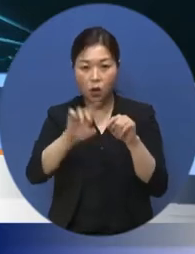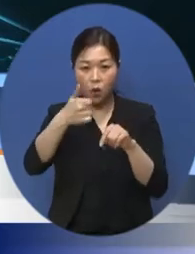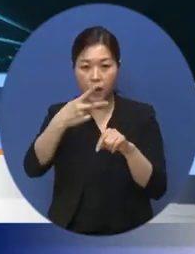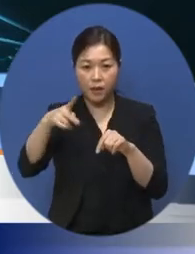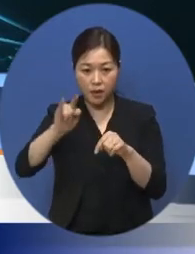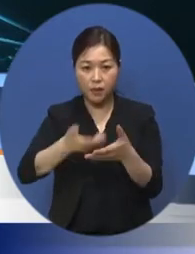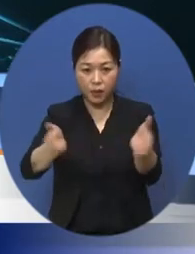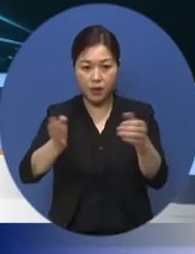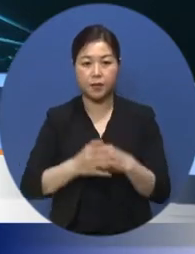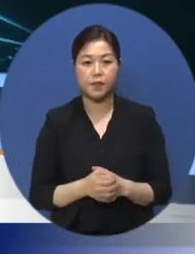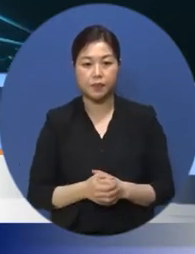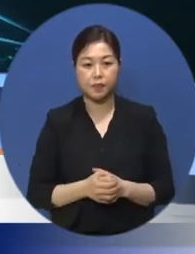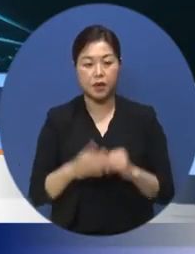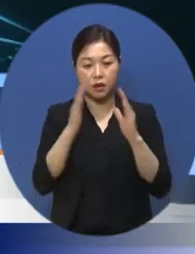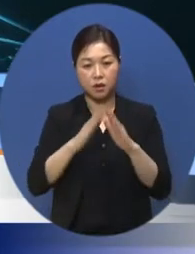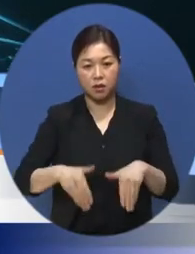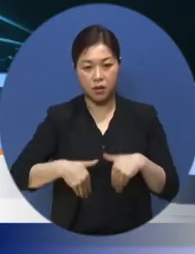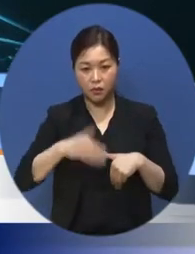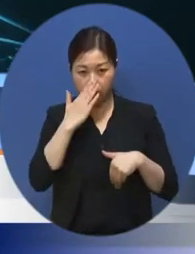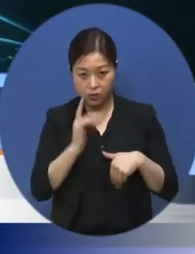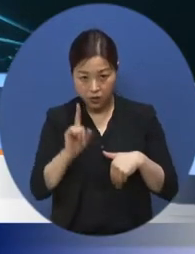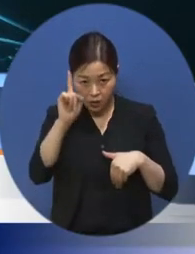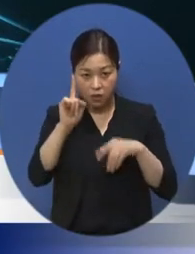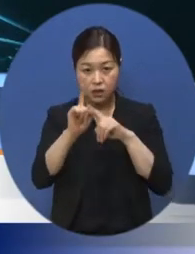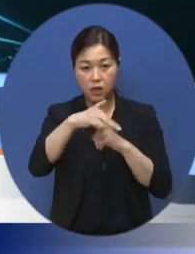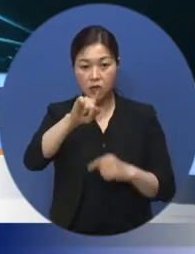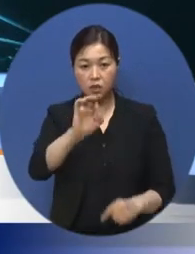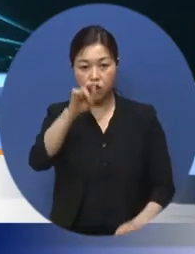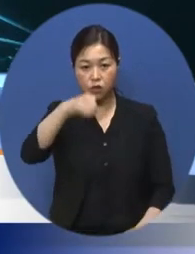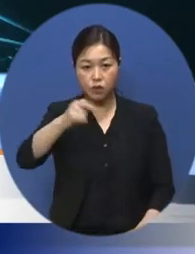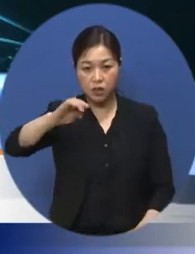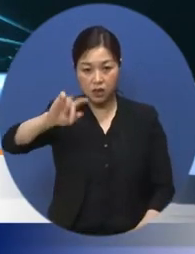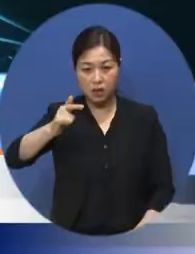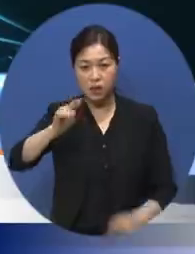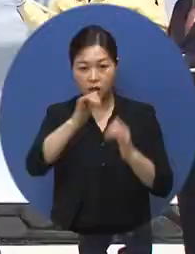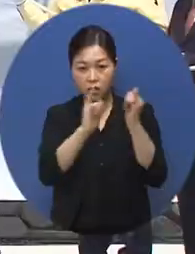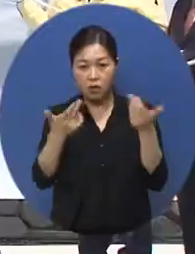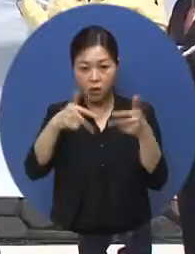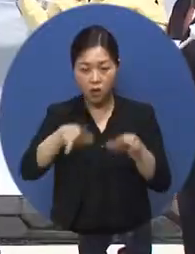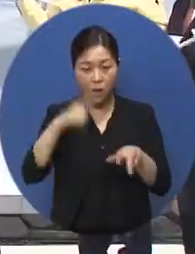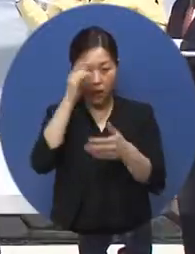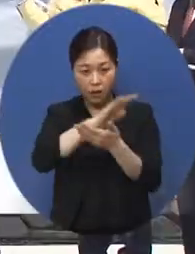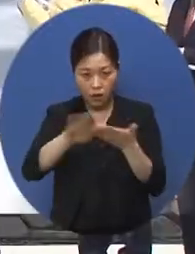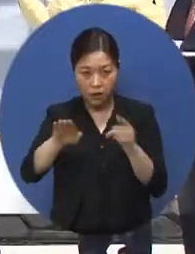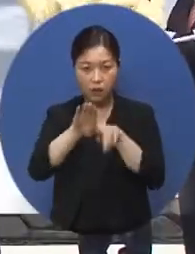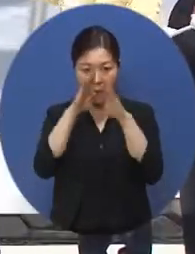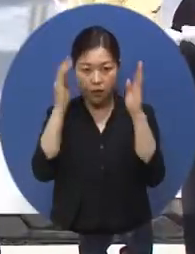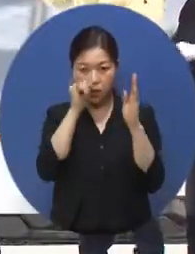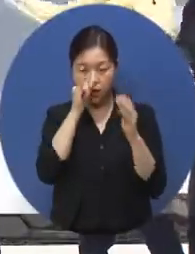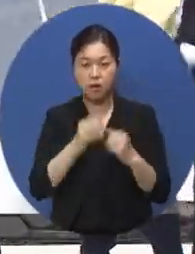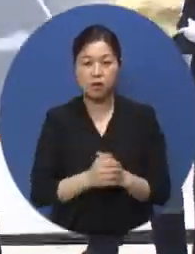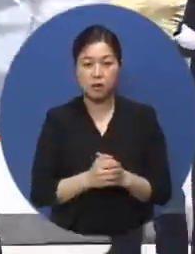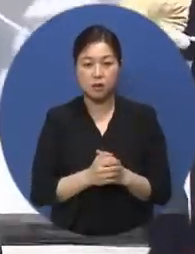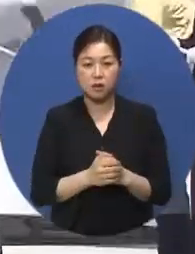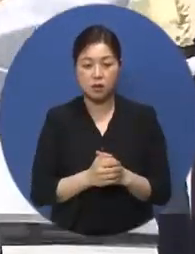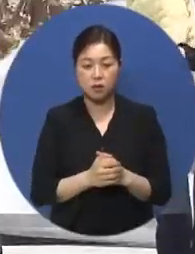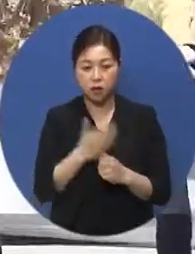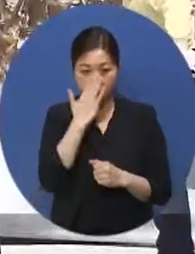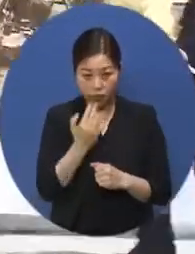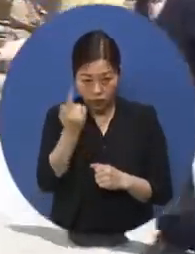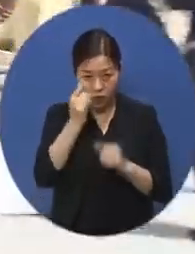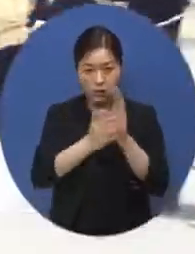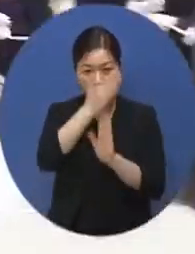전남 순천시가 정유재란 역사공원 평화광장 의 문을 열었습니다 춘천시는 지난 28일